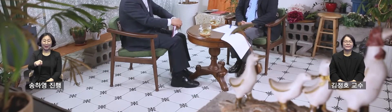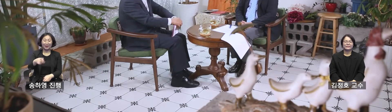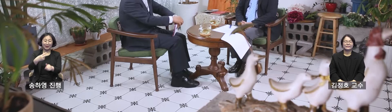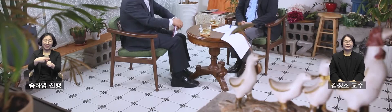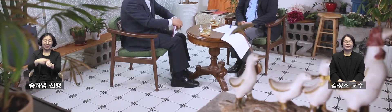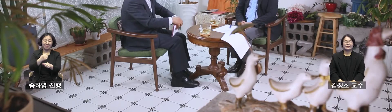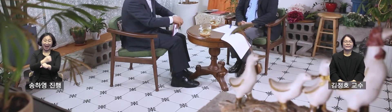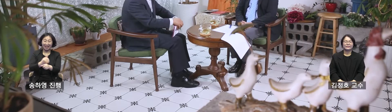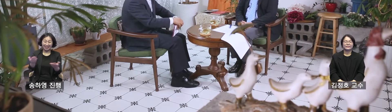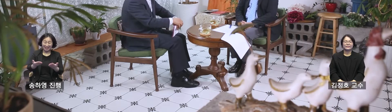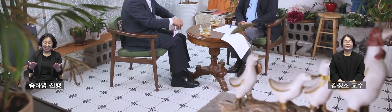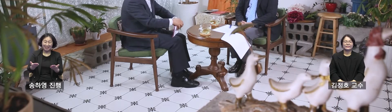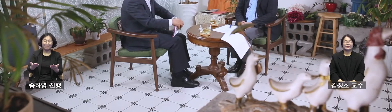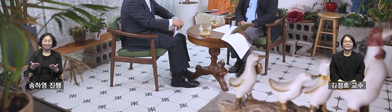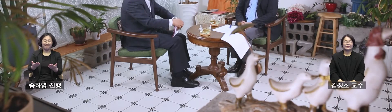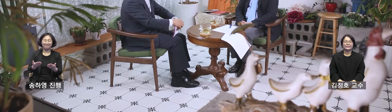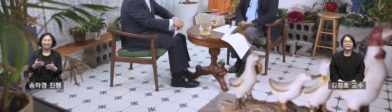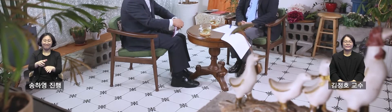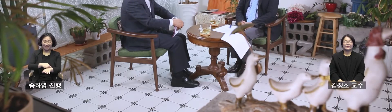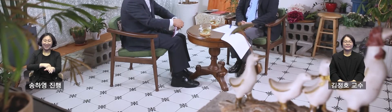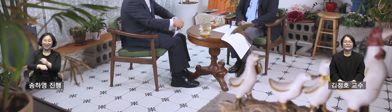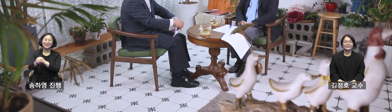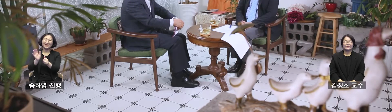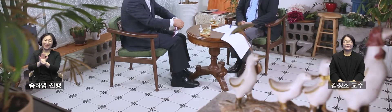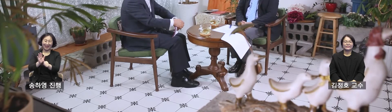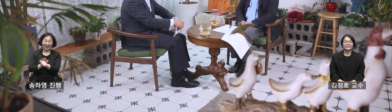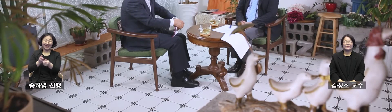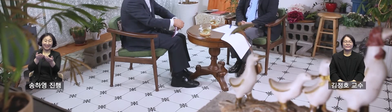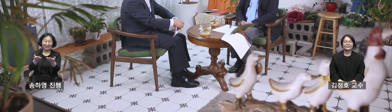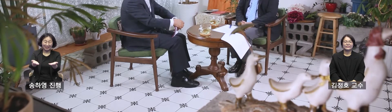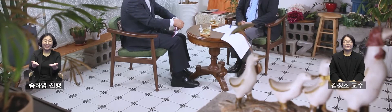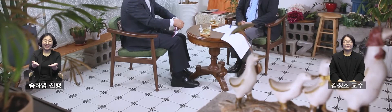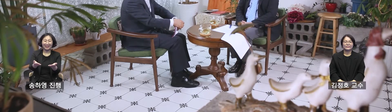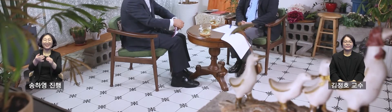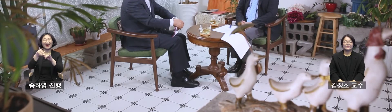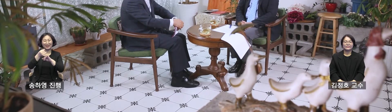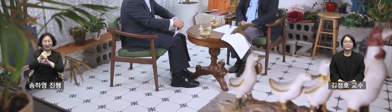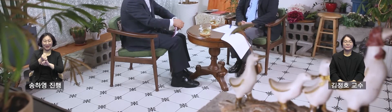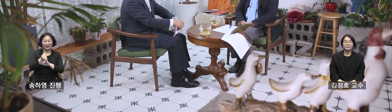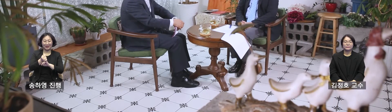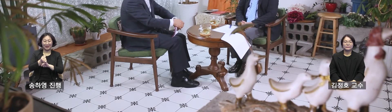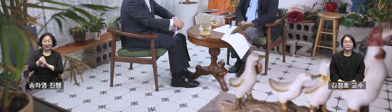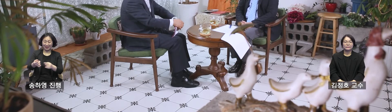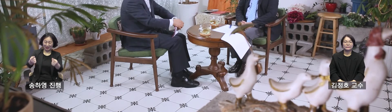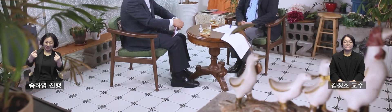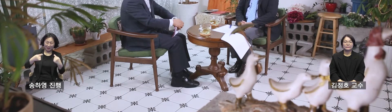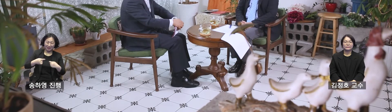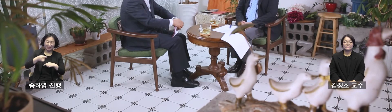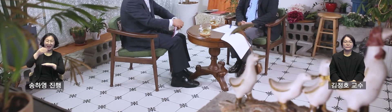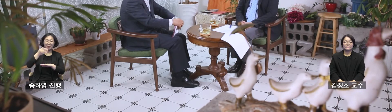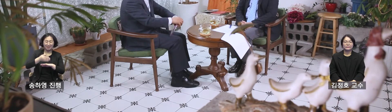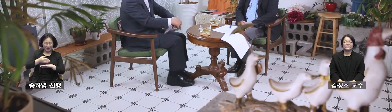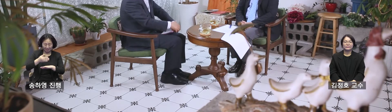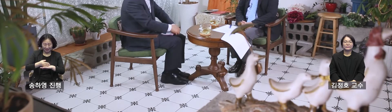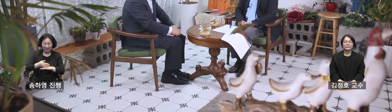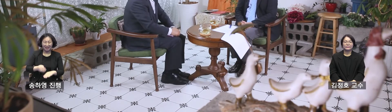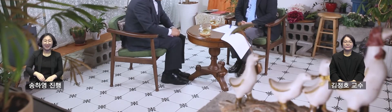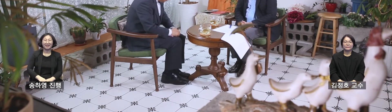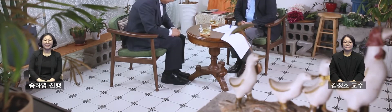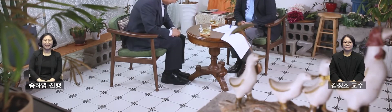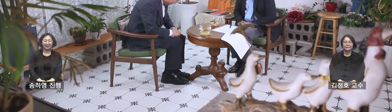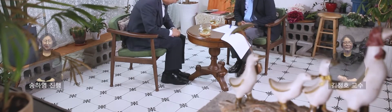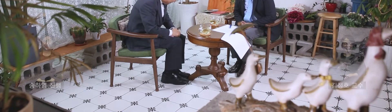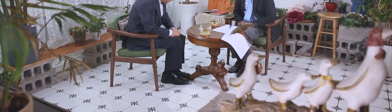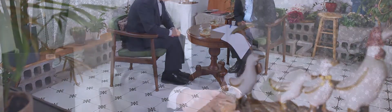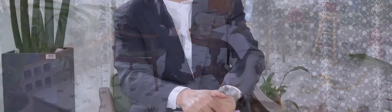일 힘껏 응원하겠다는 말씀 드리면서 이렇게 출연해 주심에 대해서 다시 한번 감사드립니다.